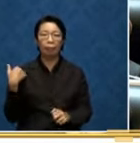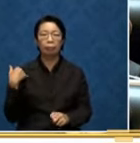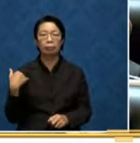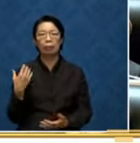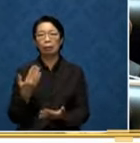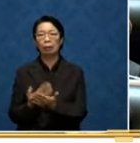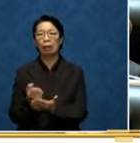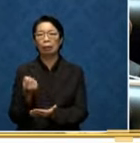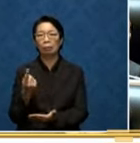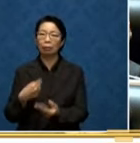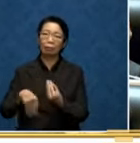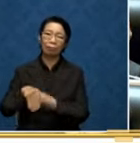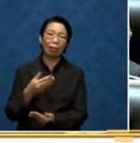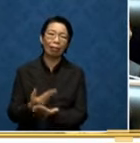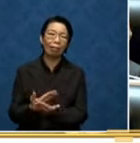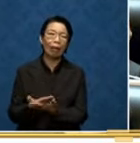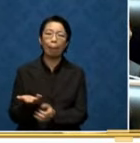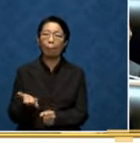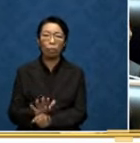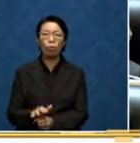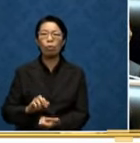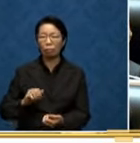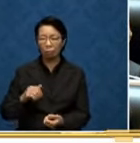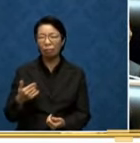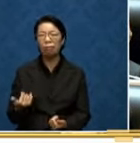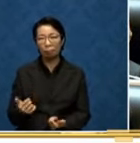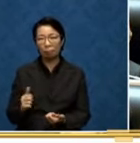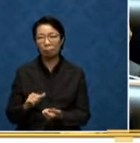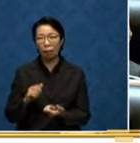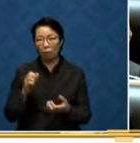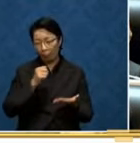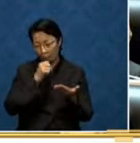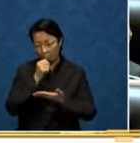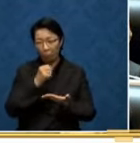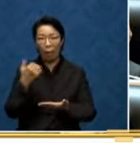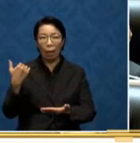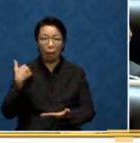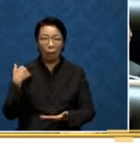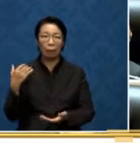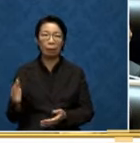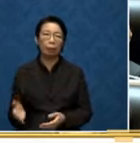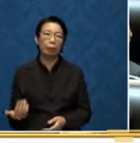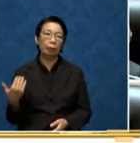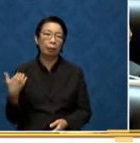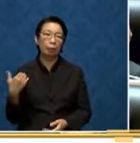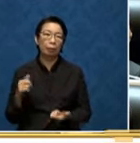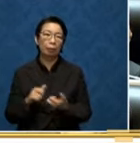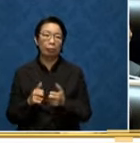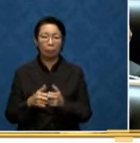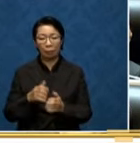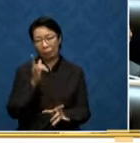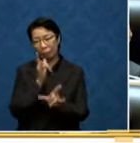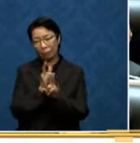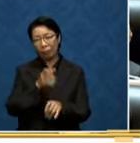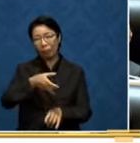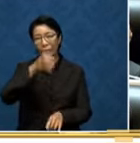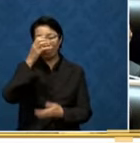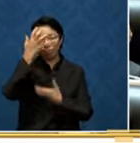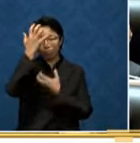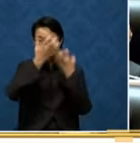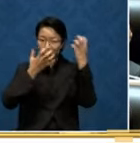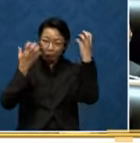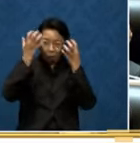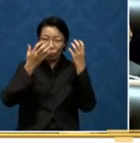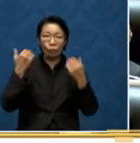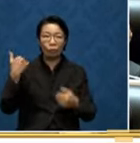กิจรวมถึงเรื่องยาเสพติดแล้วก็รวมถึงเรื่องการดื่มสุราต่างๆครับซึ่ง